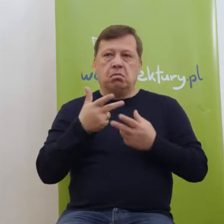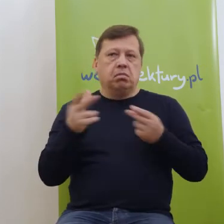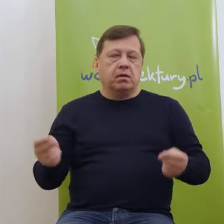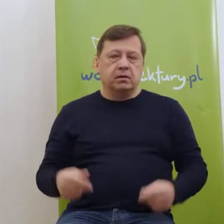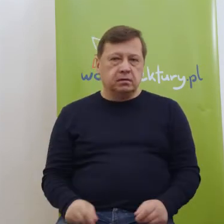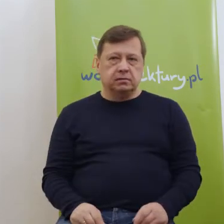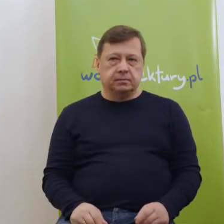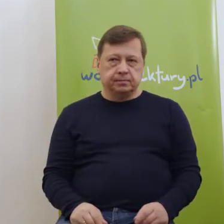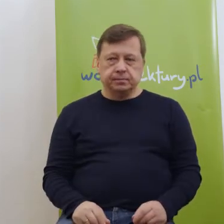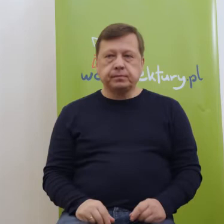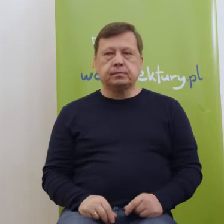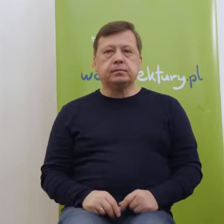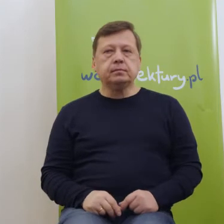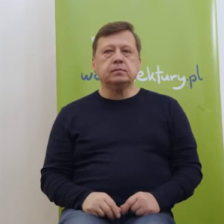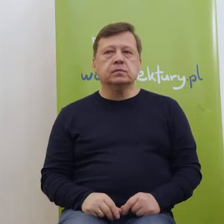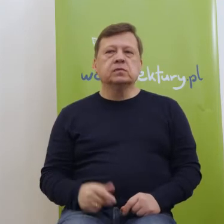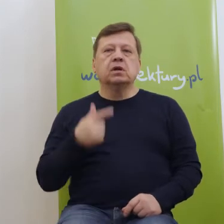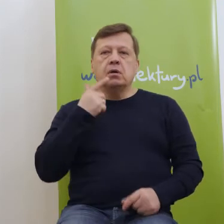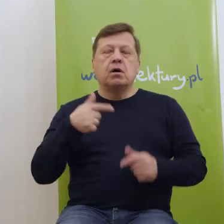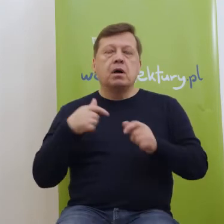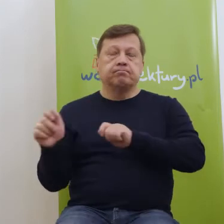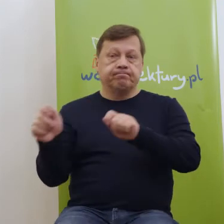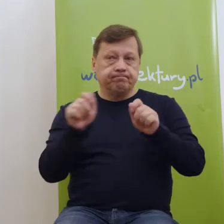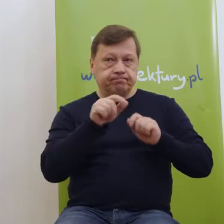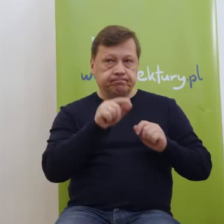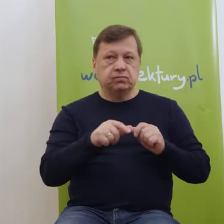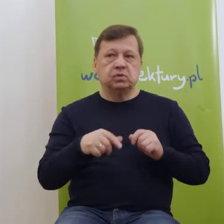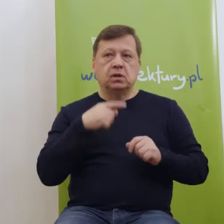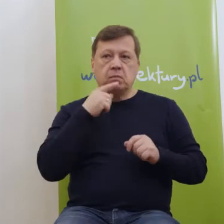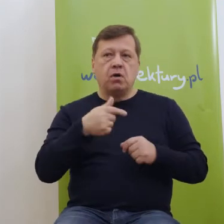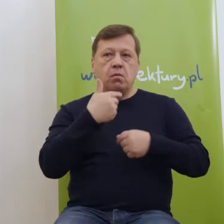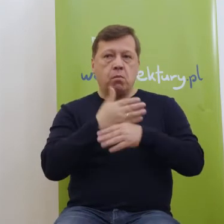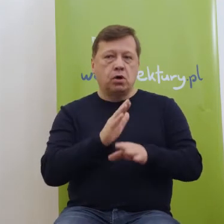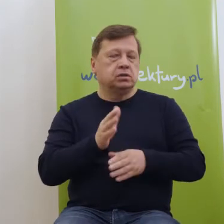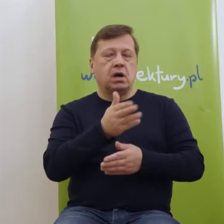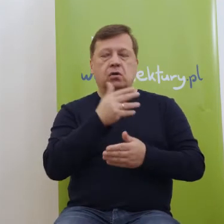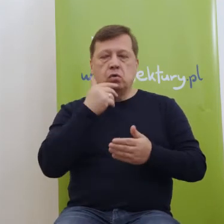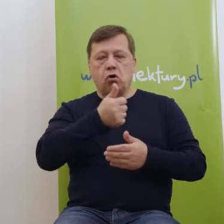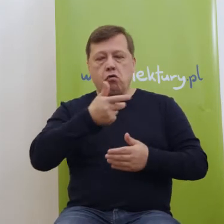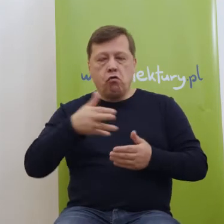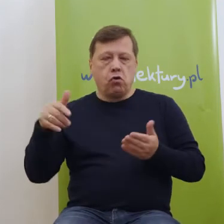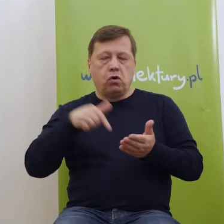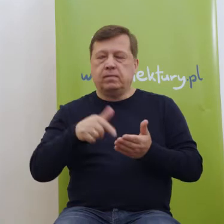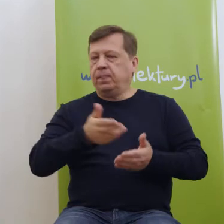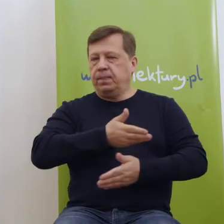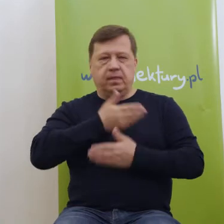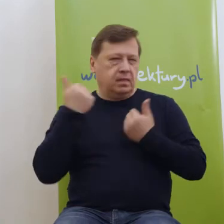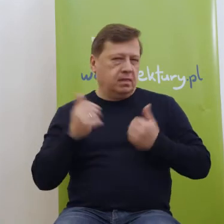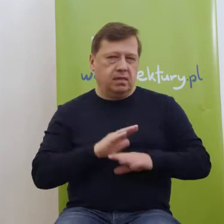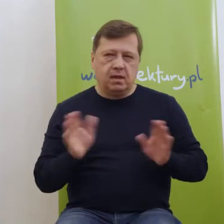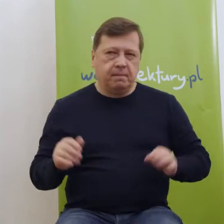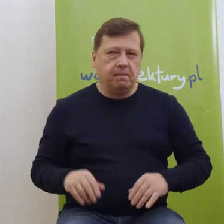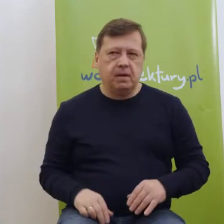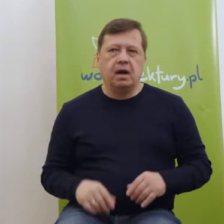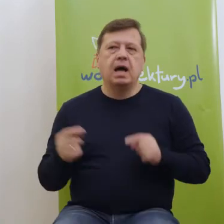bardzo istotne, to pragnę państwa wszystkich rozczarować. Nie ma rozdziałów. A dialogów trochę jest, ale rzeczywiście niezbyt wiele,